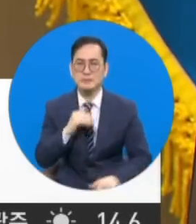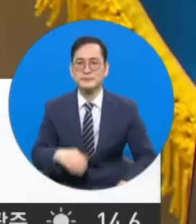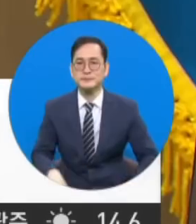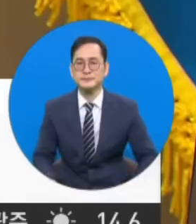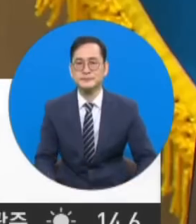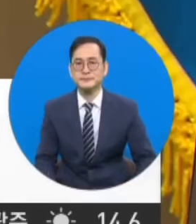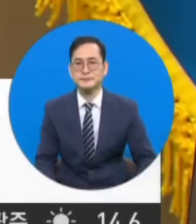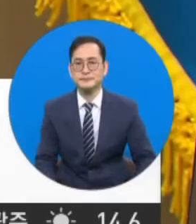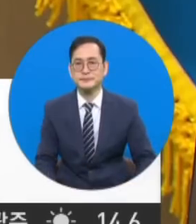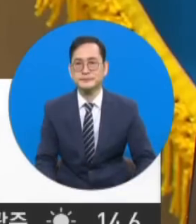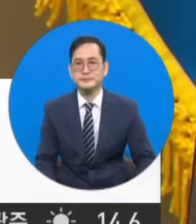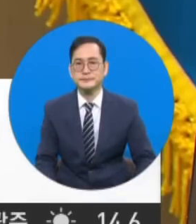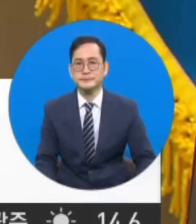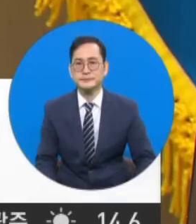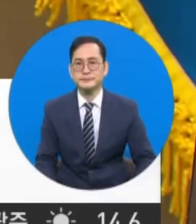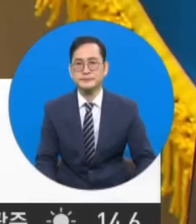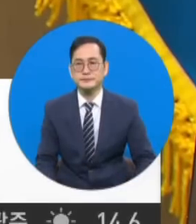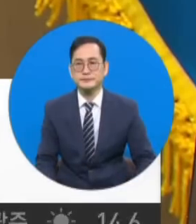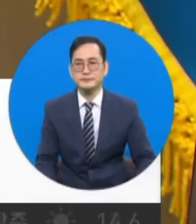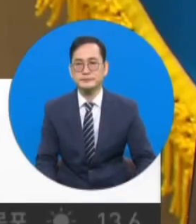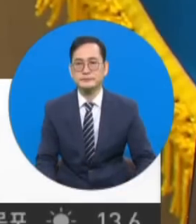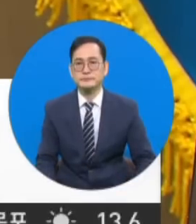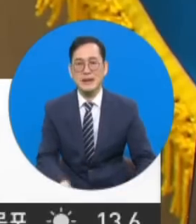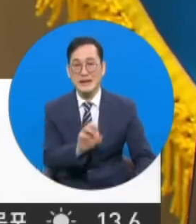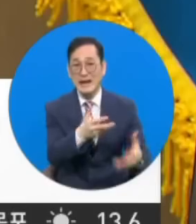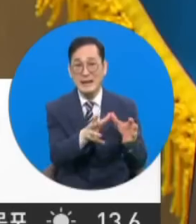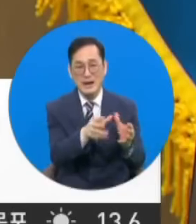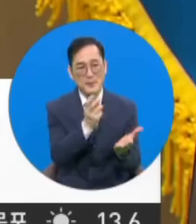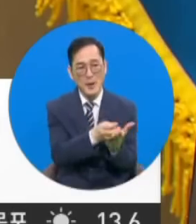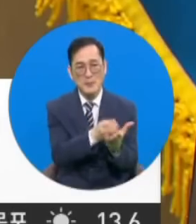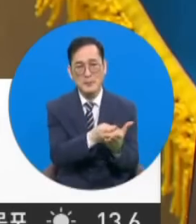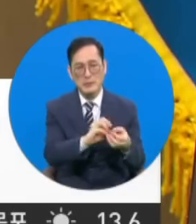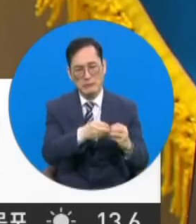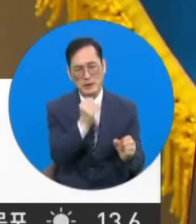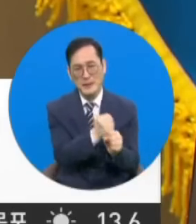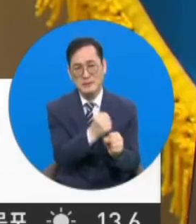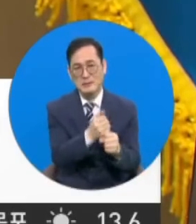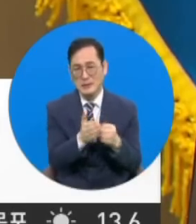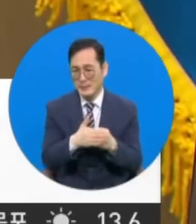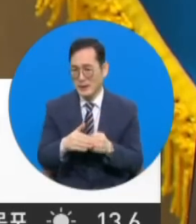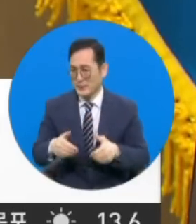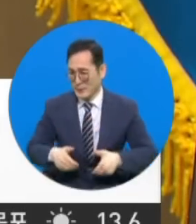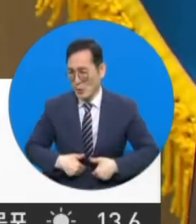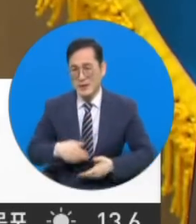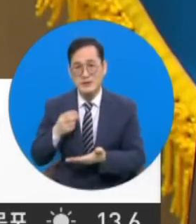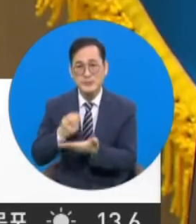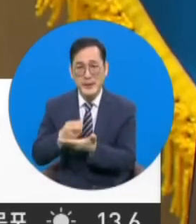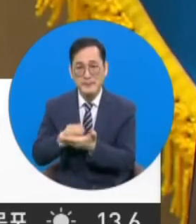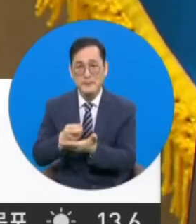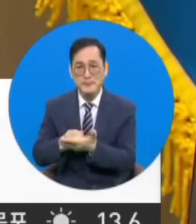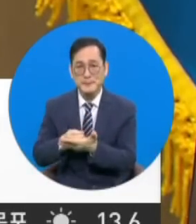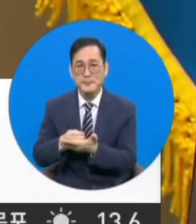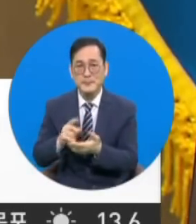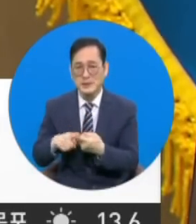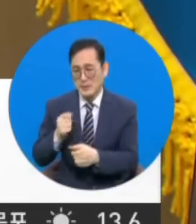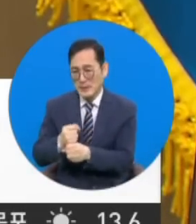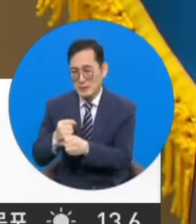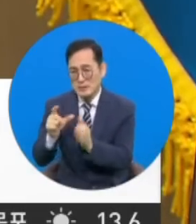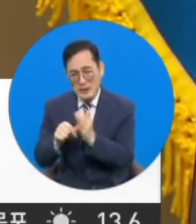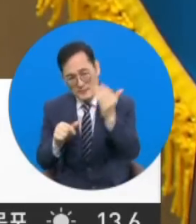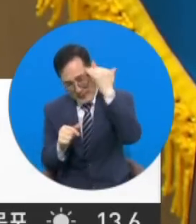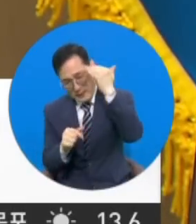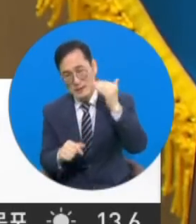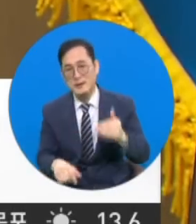필요합니다 거야 입법에 가로막혀 필요한 제도를 정비하기 어려웠던 점도 솔직히